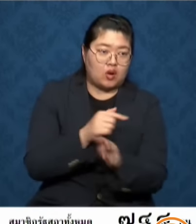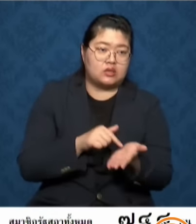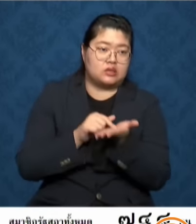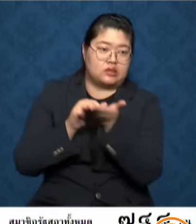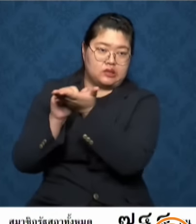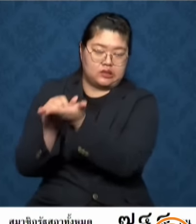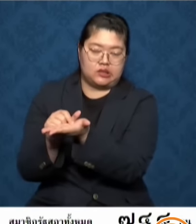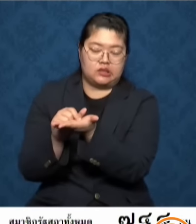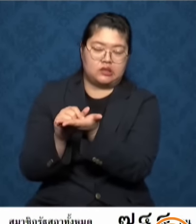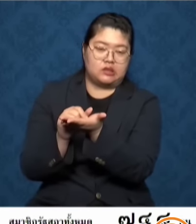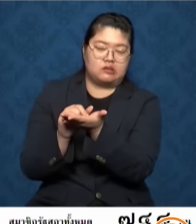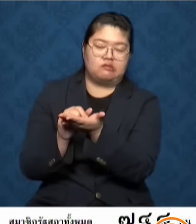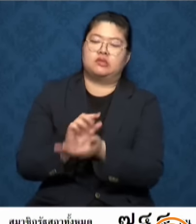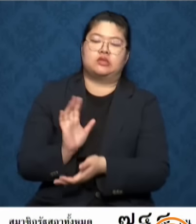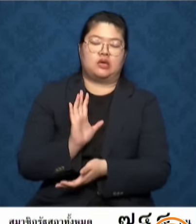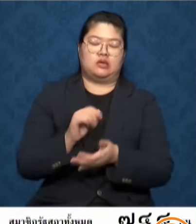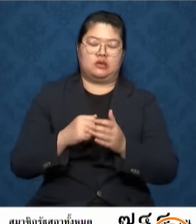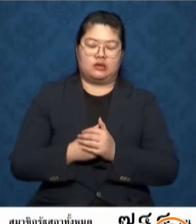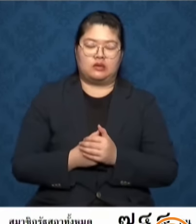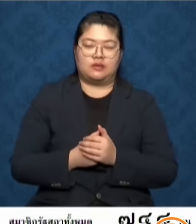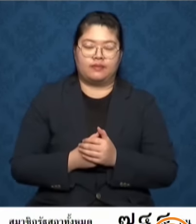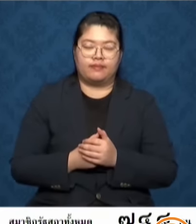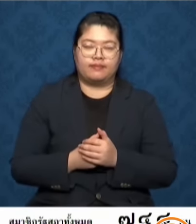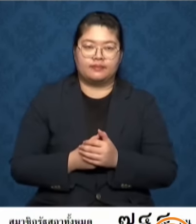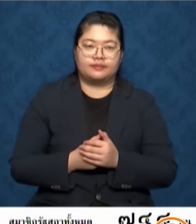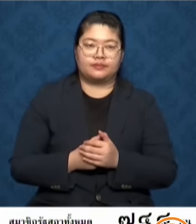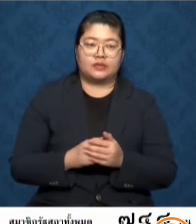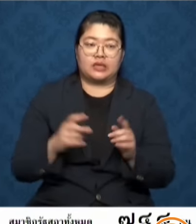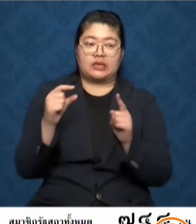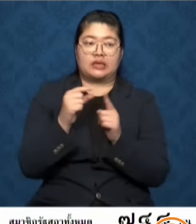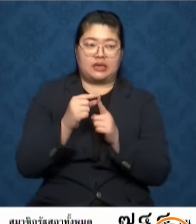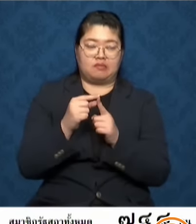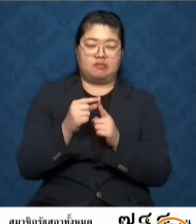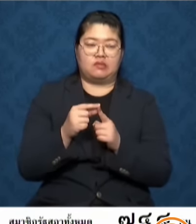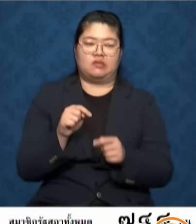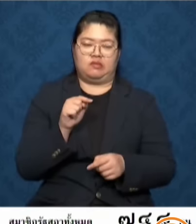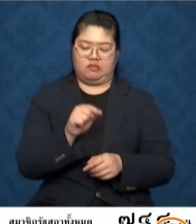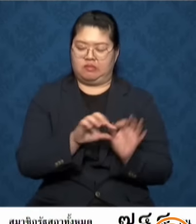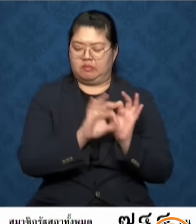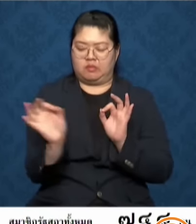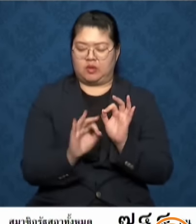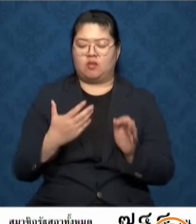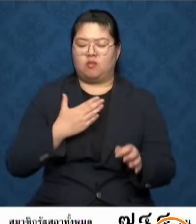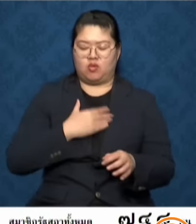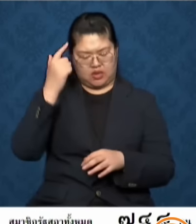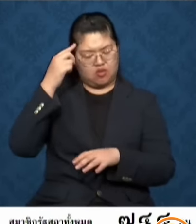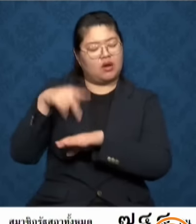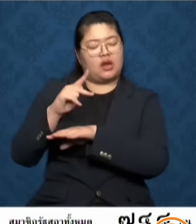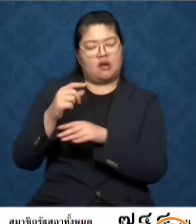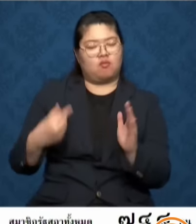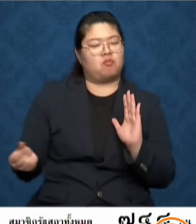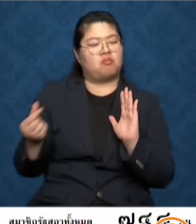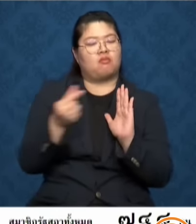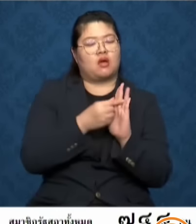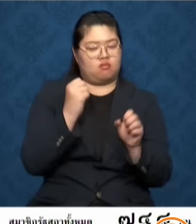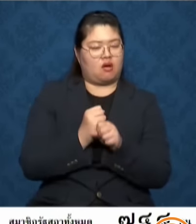หรอรางแ้ Record รันูน แต่ปการใดจากนั้ครั หากยืดคำว thirsty ของทธ dowsey เกีดผมกเหวาท่ประทานนั้สามารถเป็บụรร้ได้